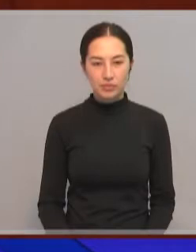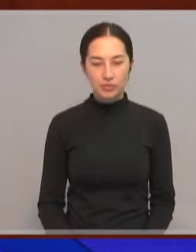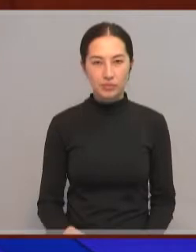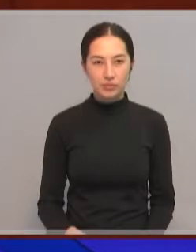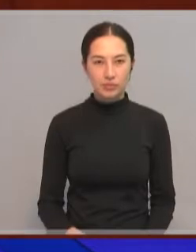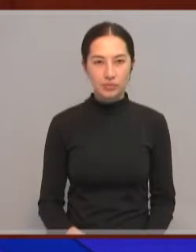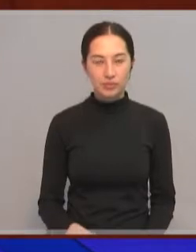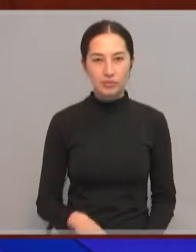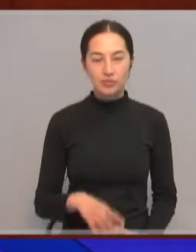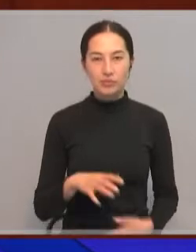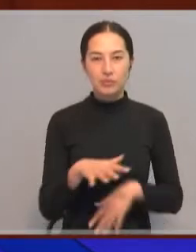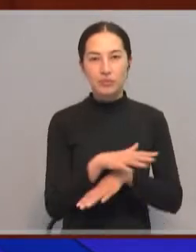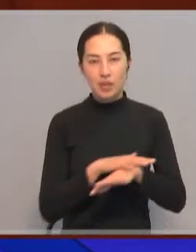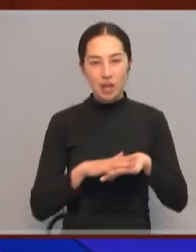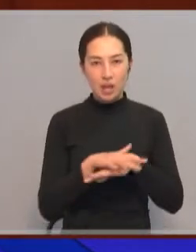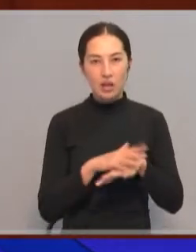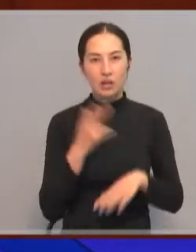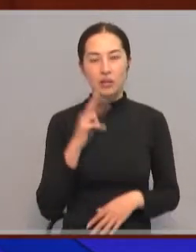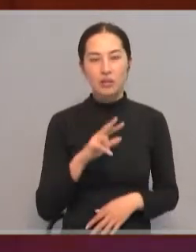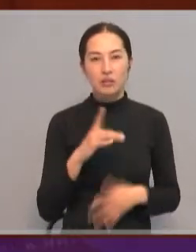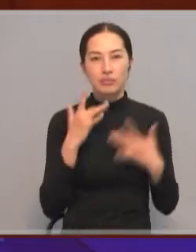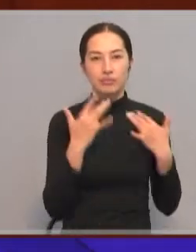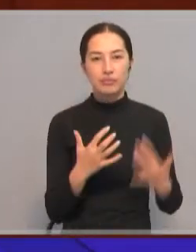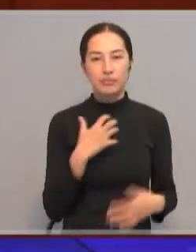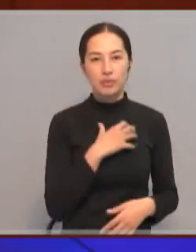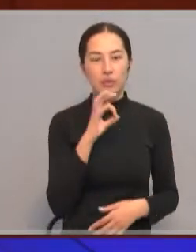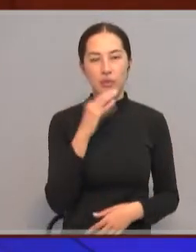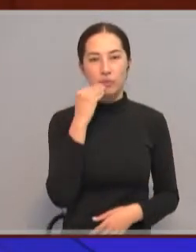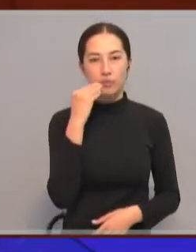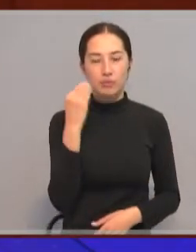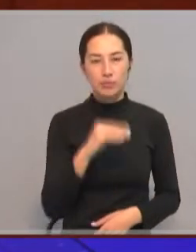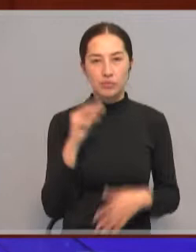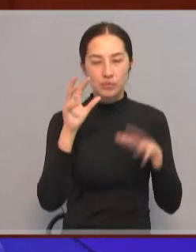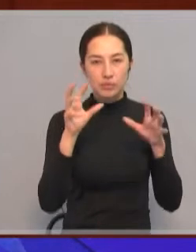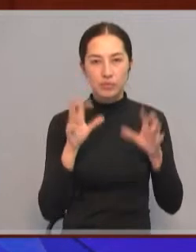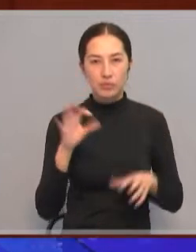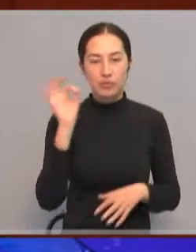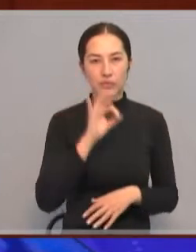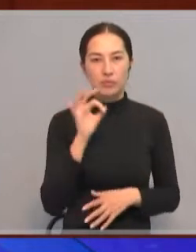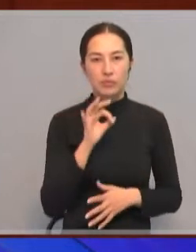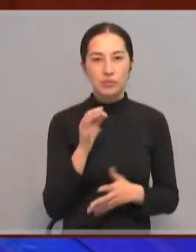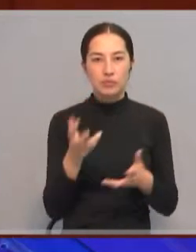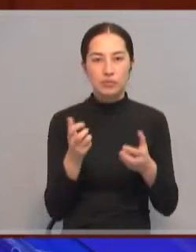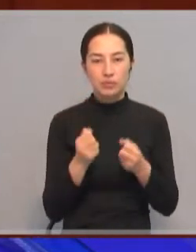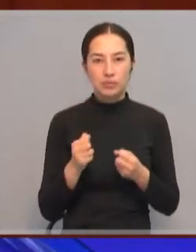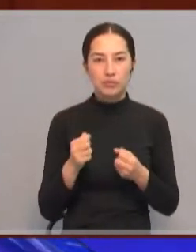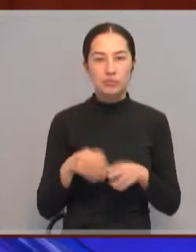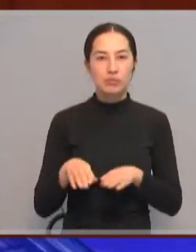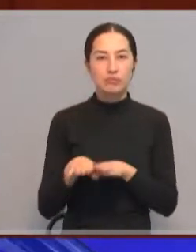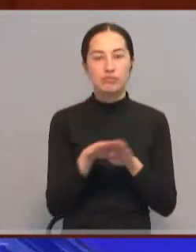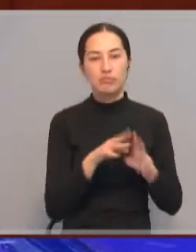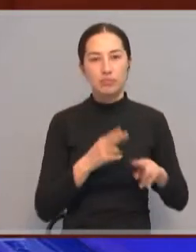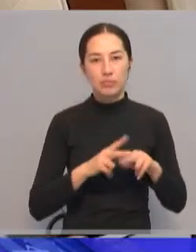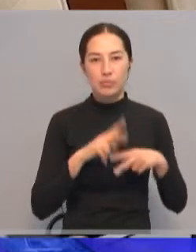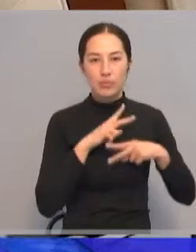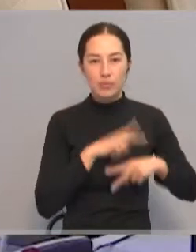Елімізге, халқымызға қажетті сапалы заңдар қабылдау жолында бірлесіп аянбай